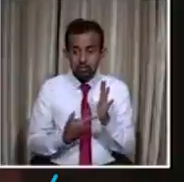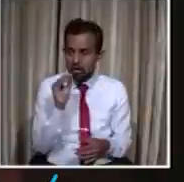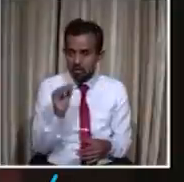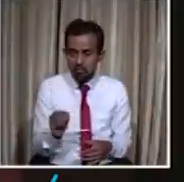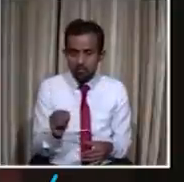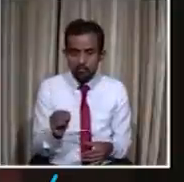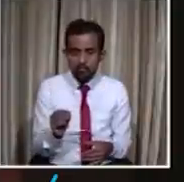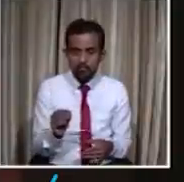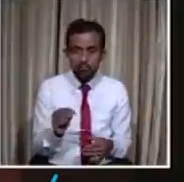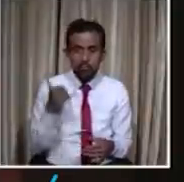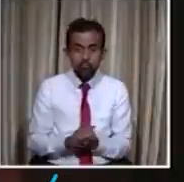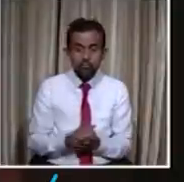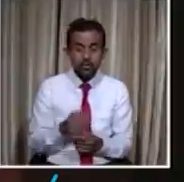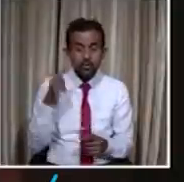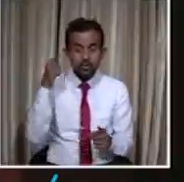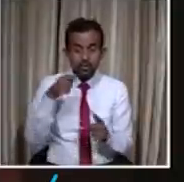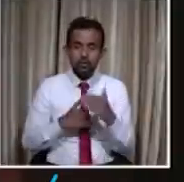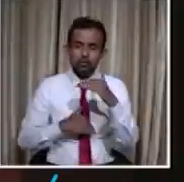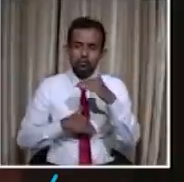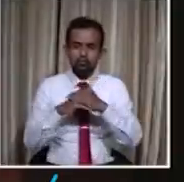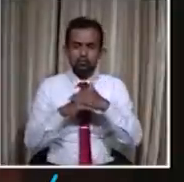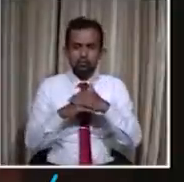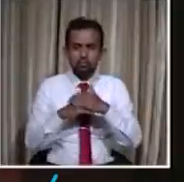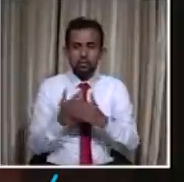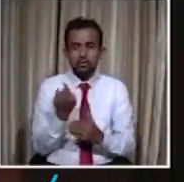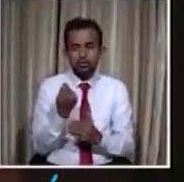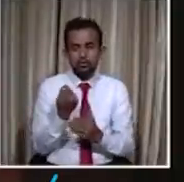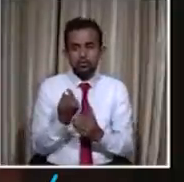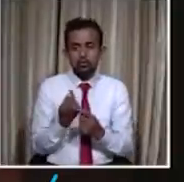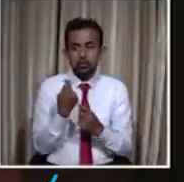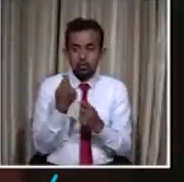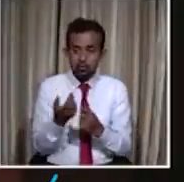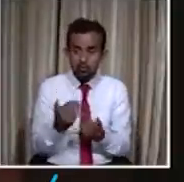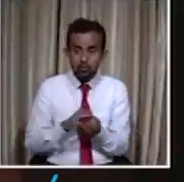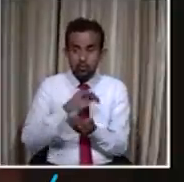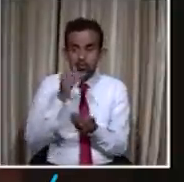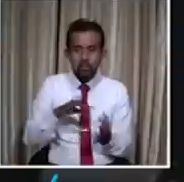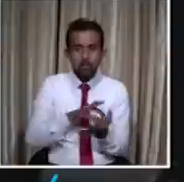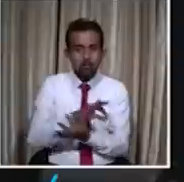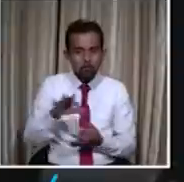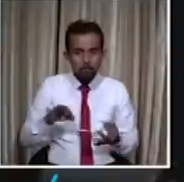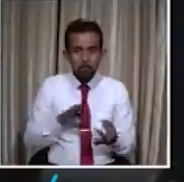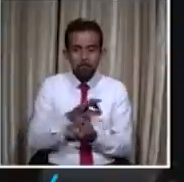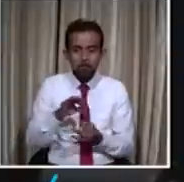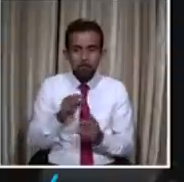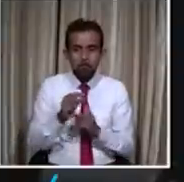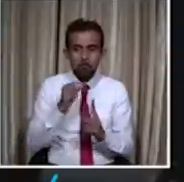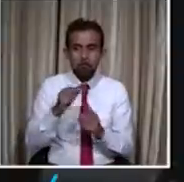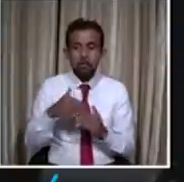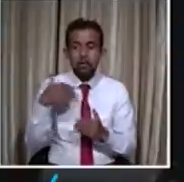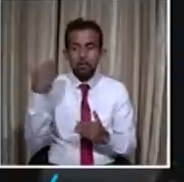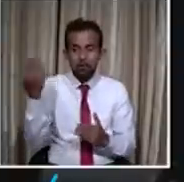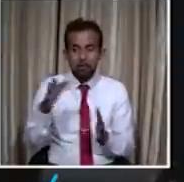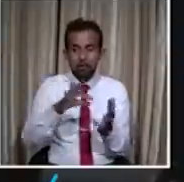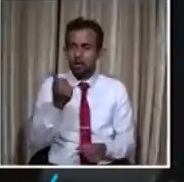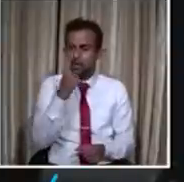ගෙන්නන්න සමග ජන බලවේගයේ අපේ උපරිම මූල්‍යදායකත්වය ලබා දීලා ඒ බෙහෙත ගෙන්නවා. පාර්ලිමේන්තුවෙන් පිට